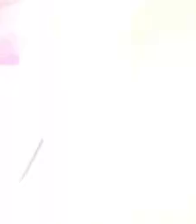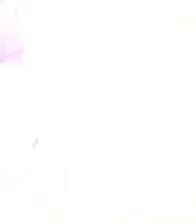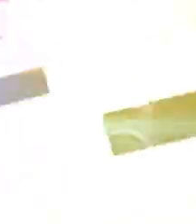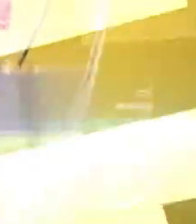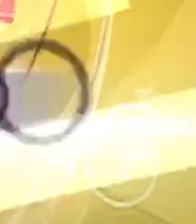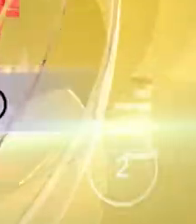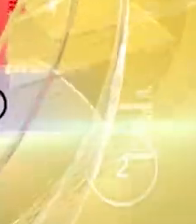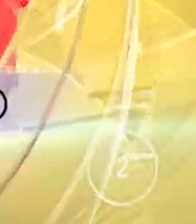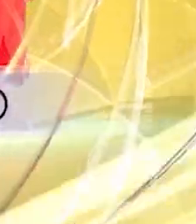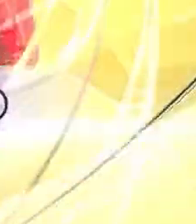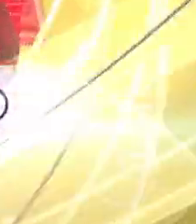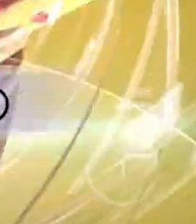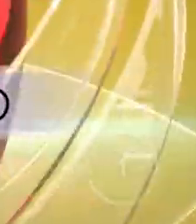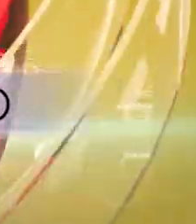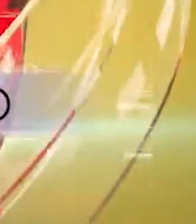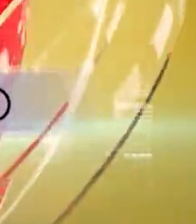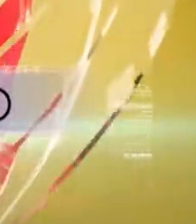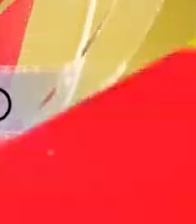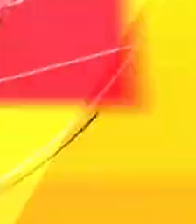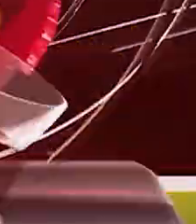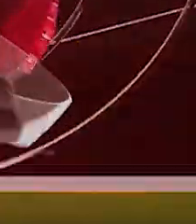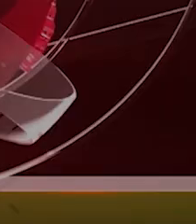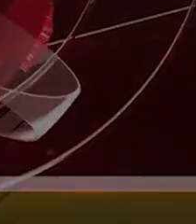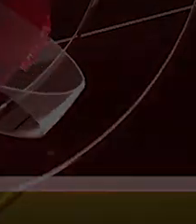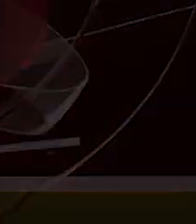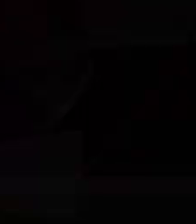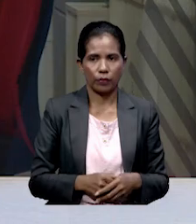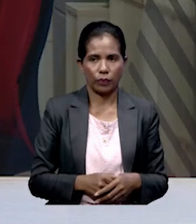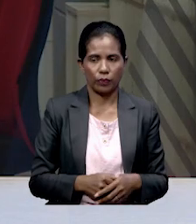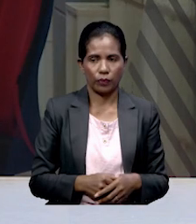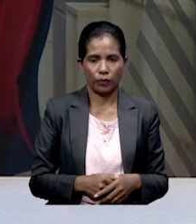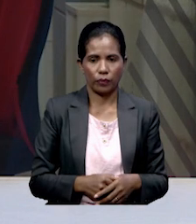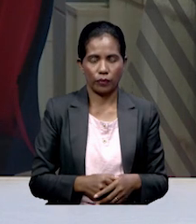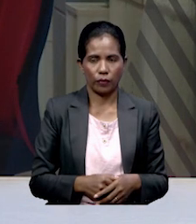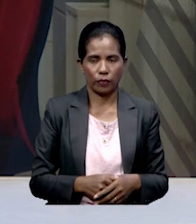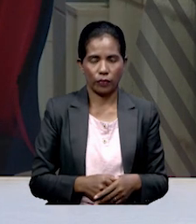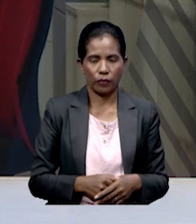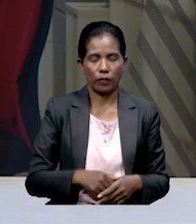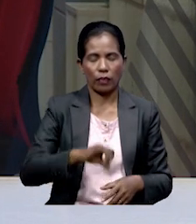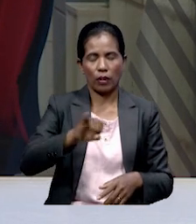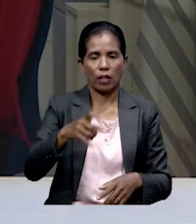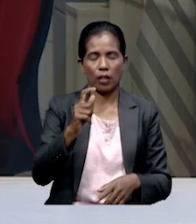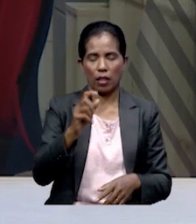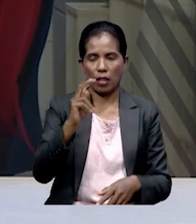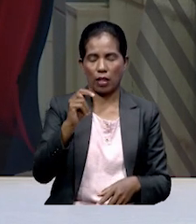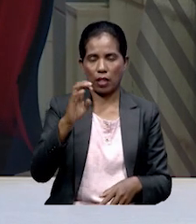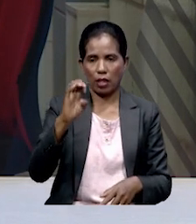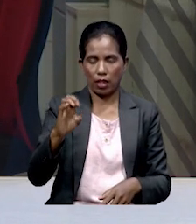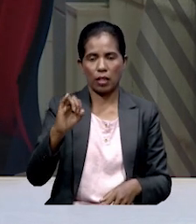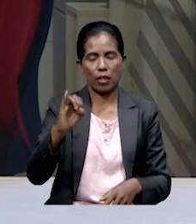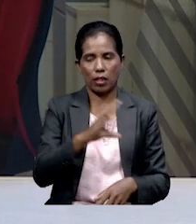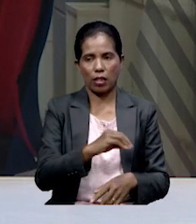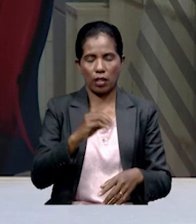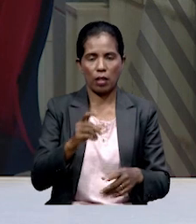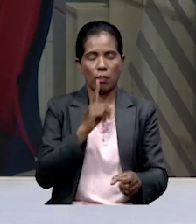tersenyum kau berhenti general TNI Muhammad Andika Perkasa